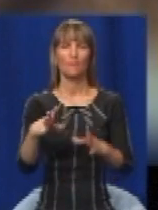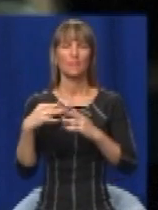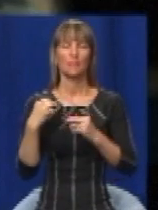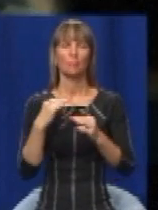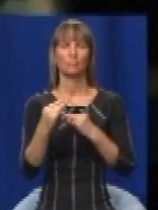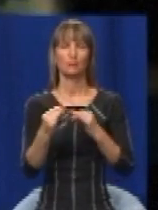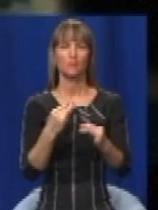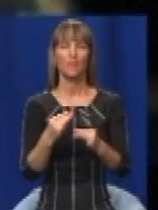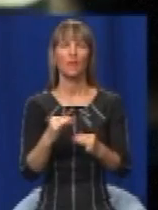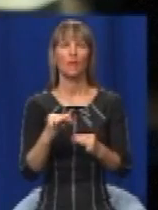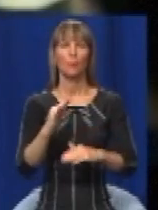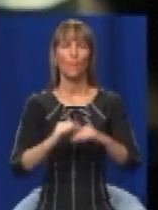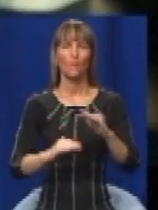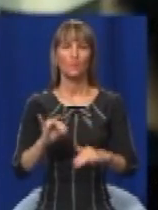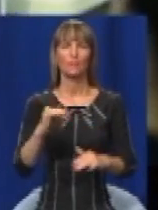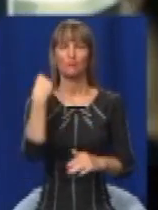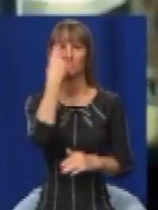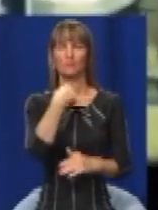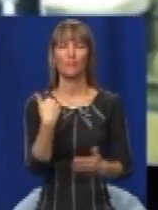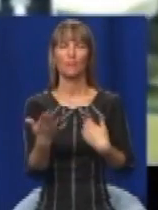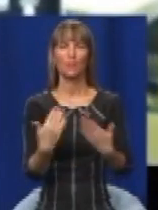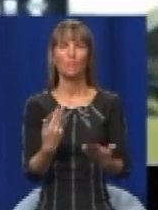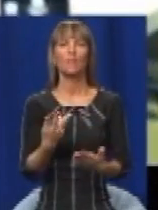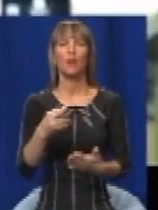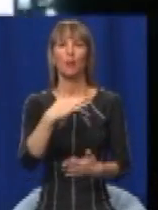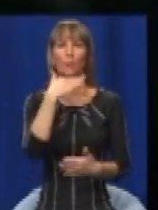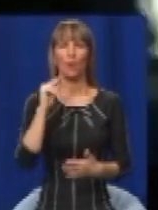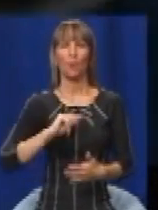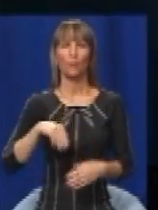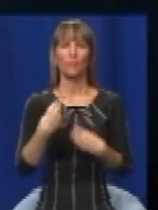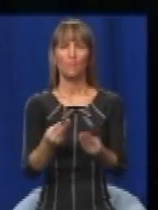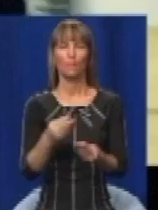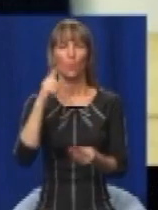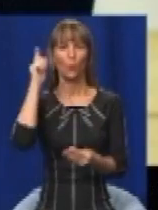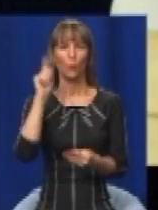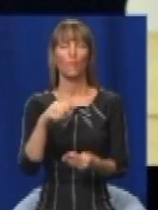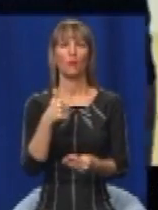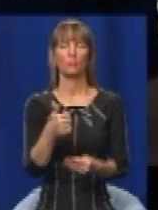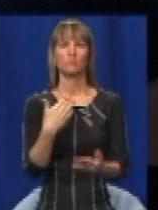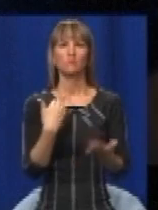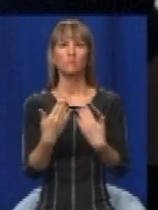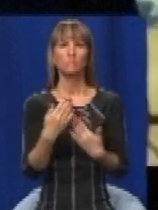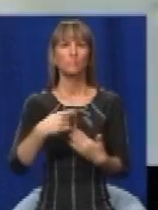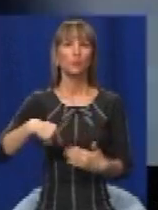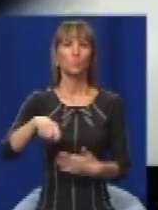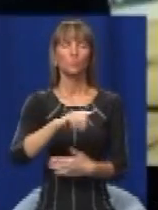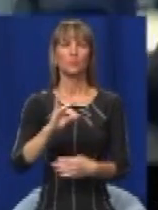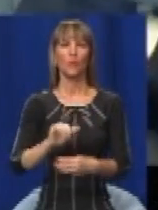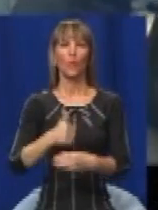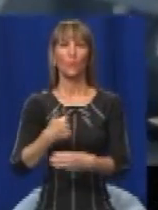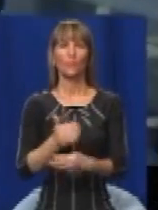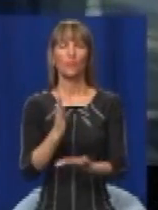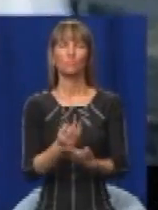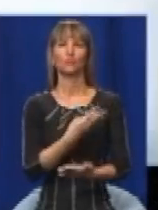як професійні, так і особисті відносини. Для багатьох роботодавців вміння ефективно взаємодіяти з оточуючими, а головне –